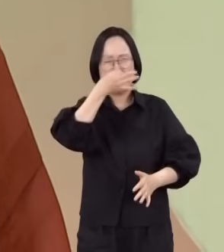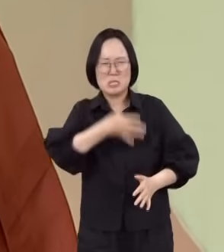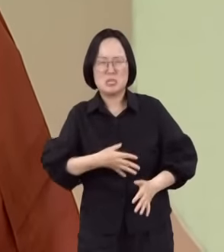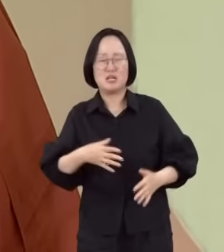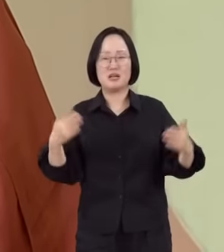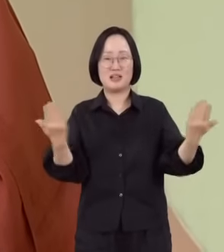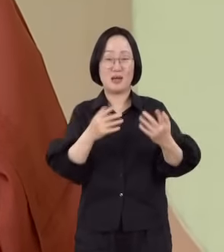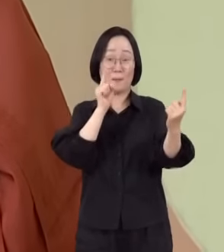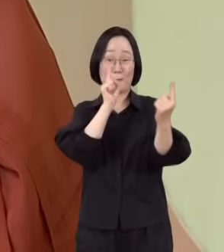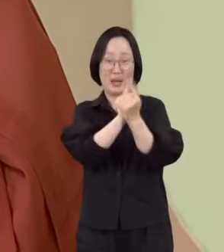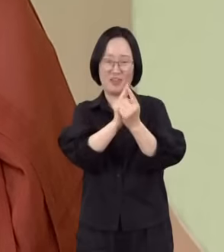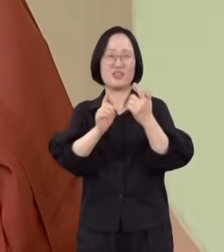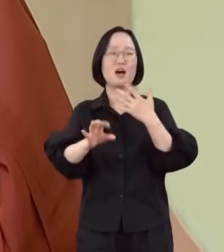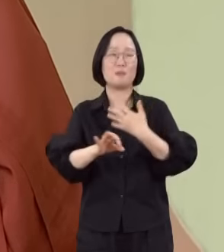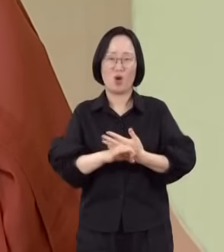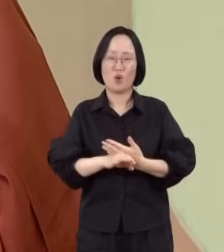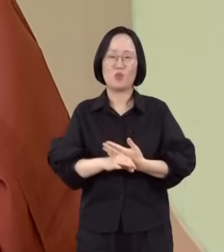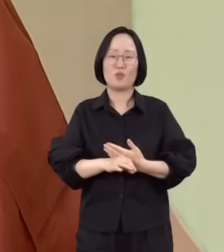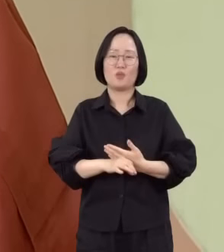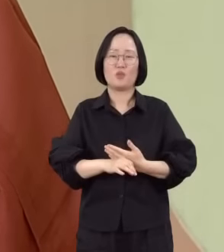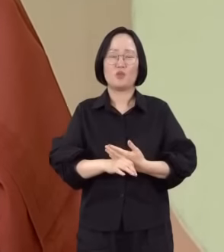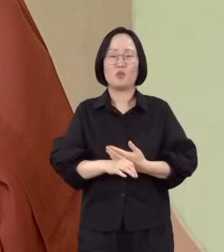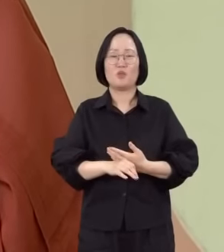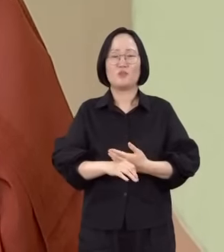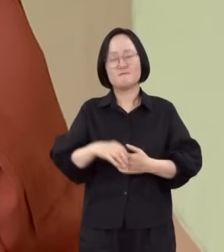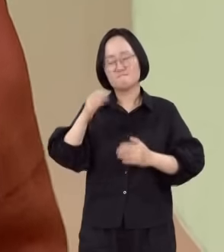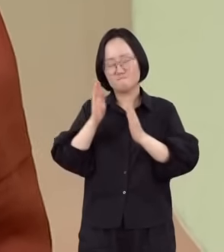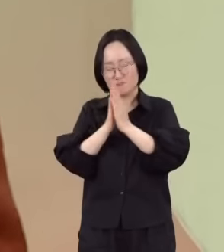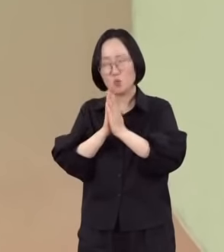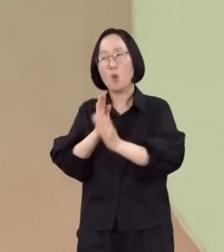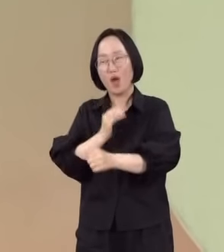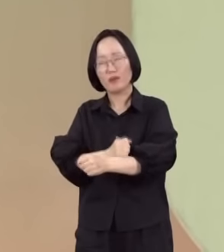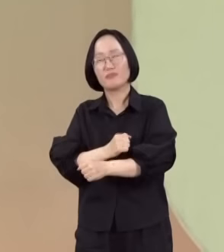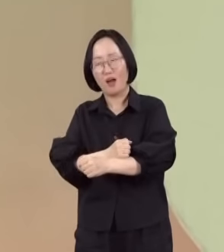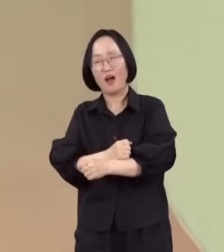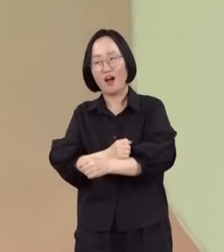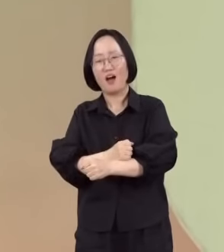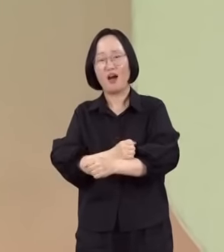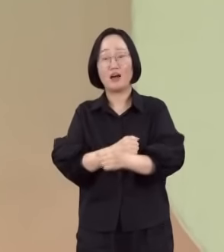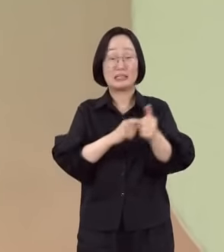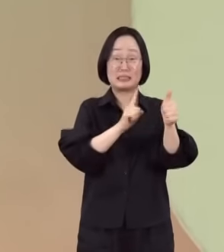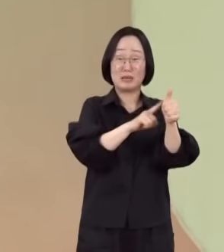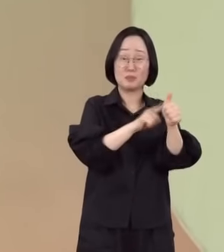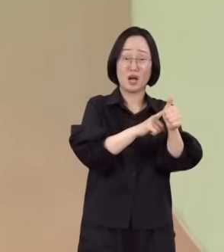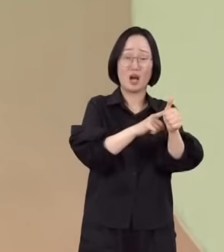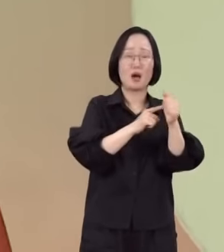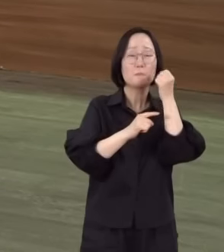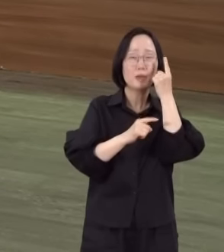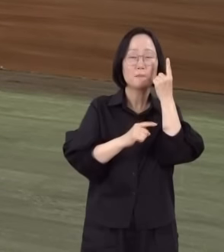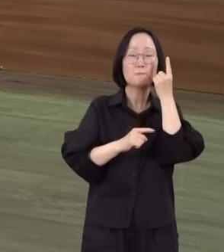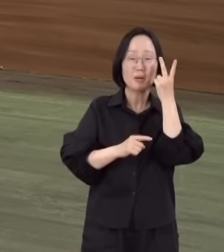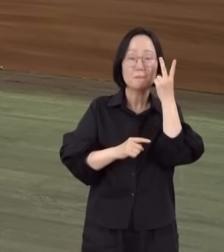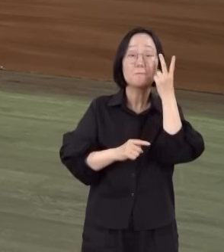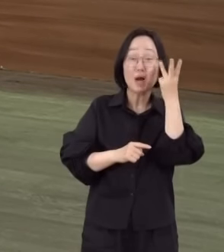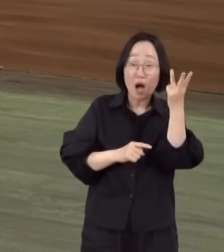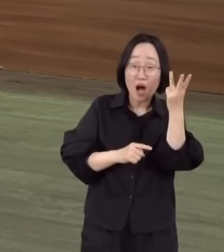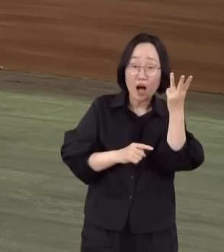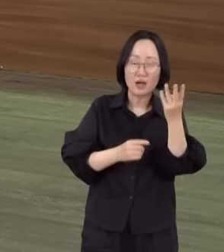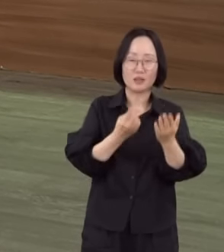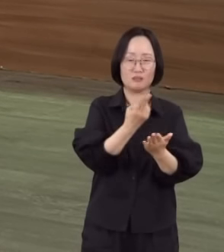하더니 그렇게 3개월 만에 태원을 했대요 어우 나무 관세음보살